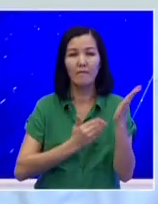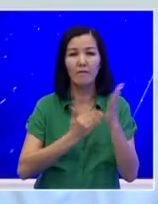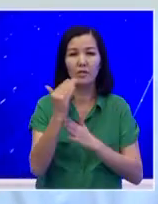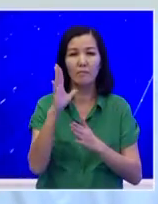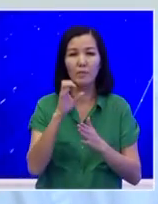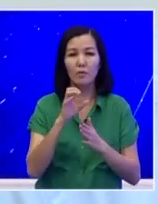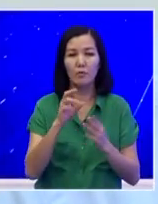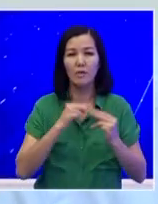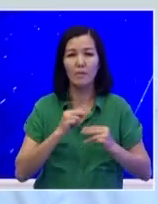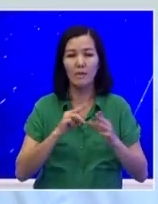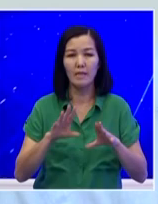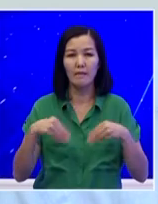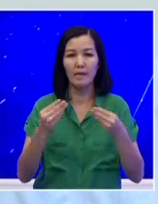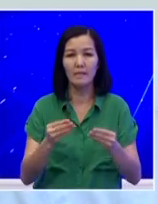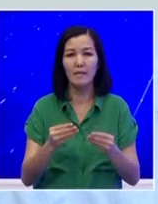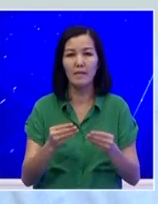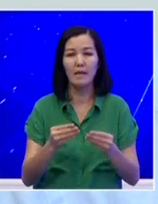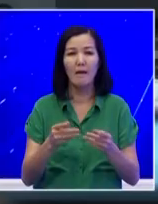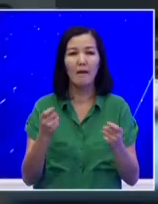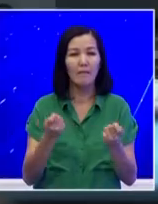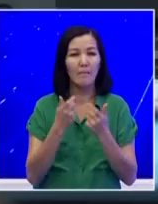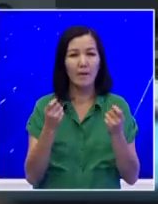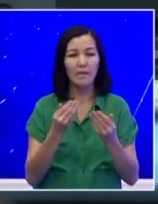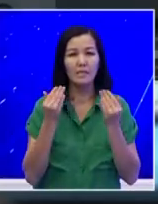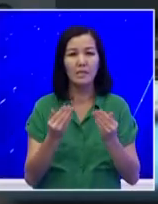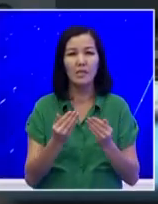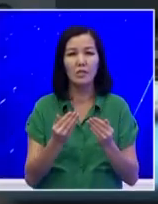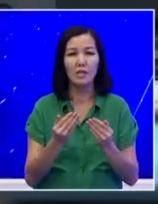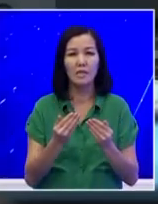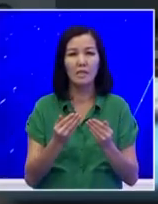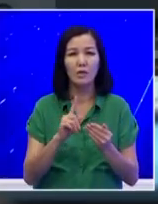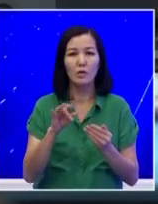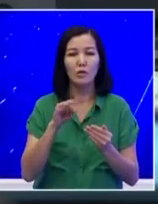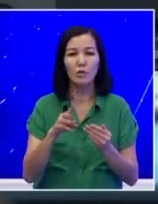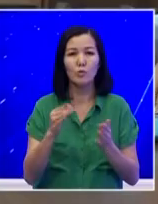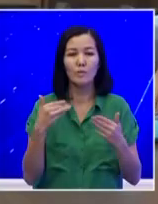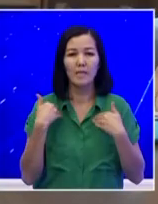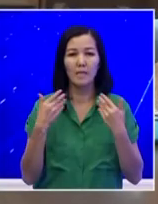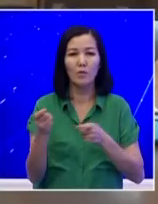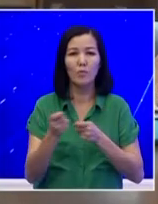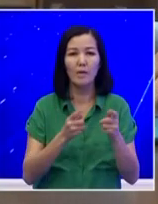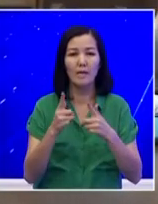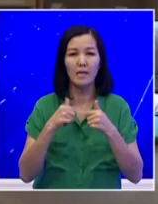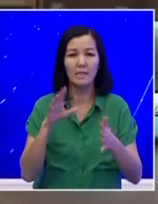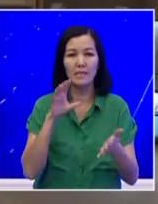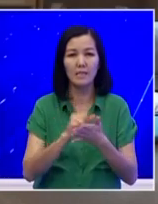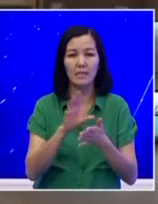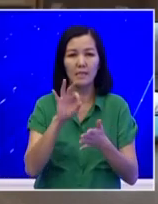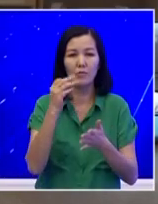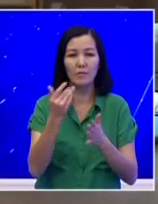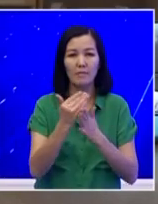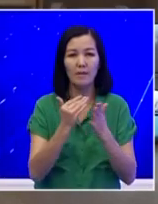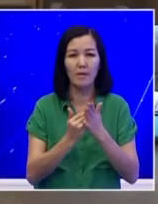более 500 работодателей. Однако этого мало. Сейчас посредством приложения Zoom сотрудники Управления координации занятости